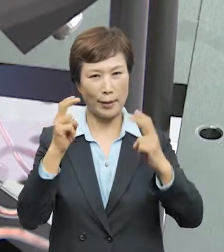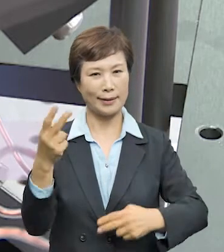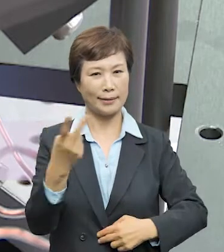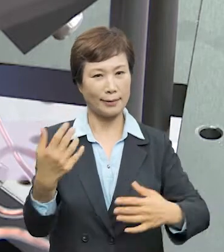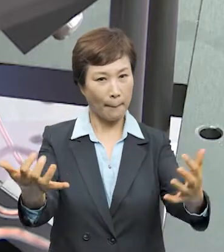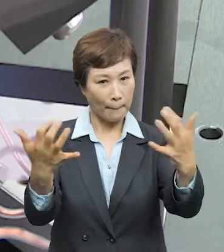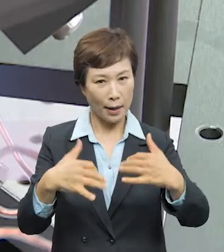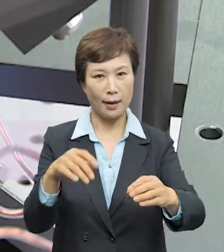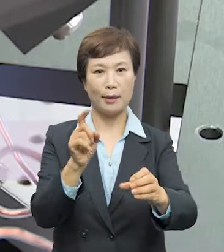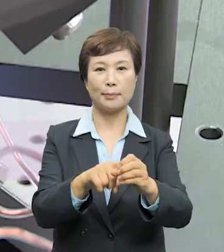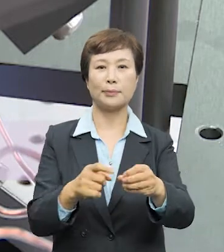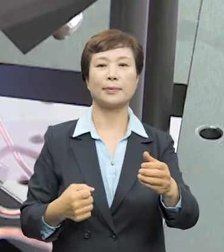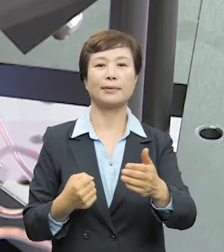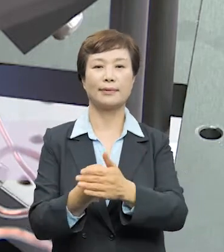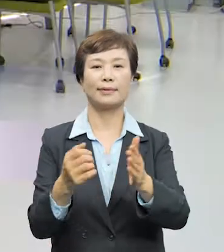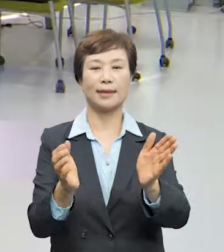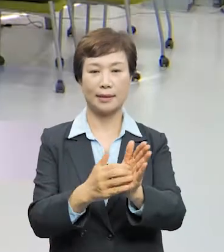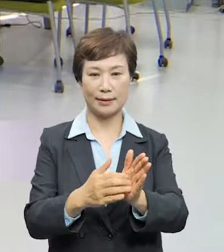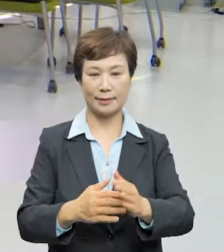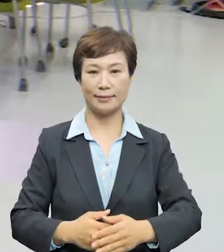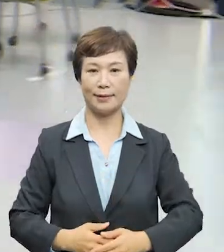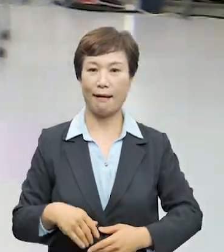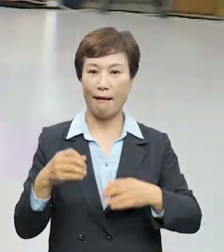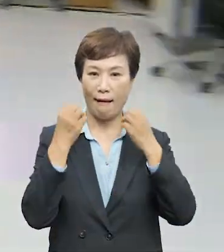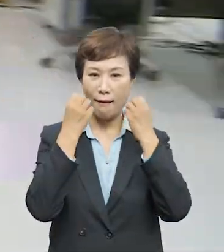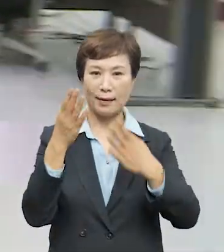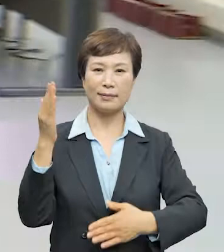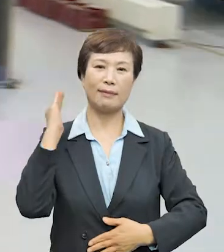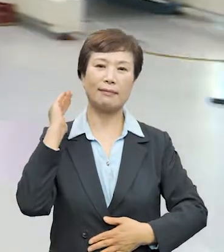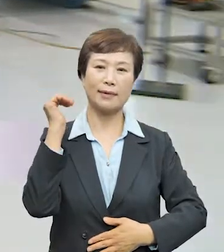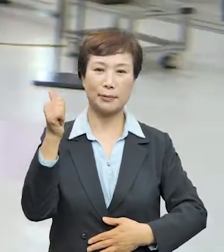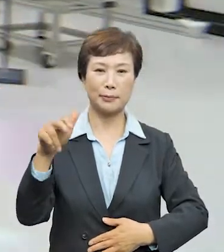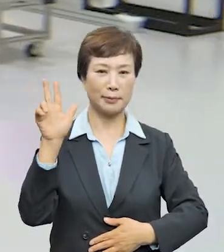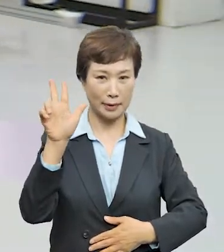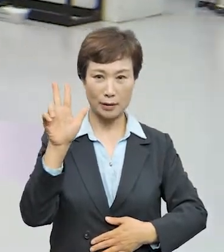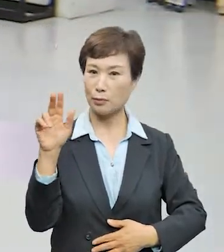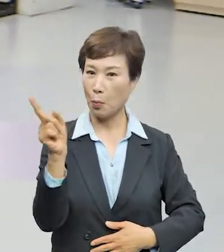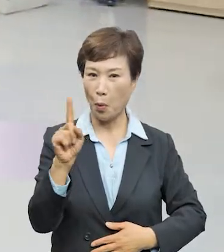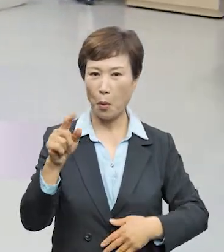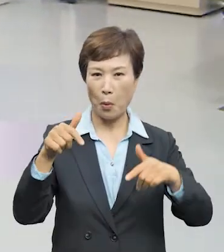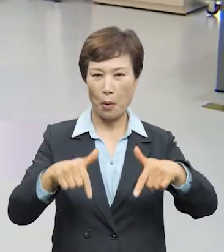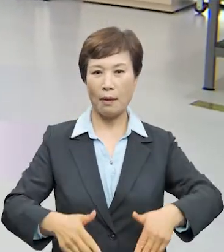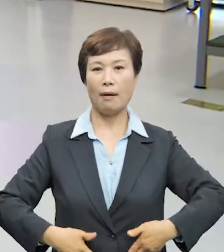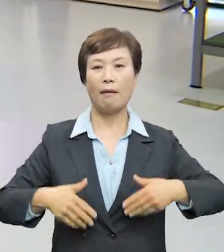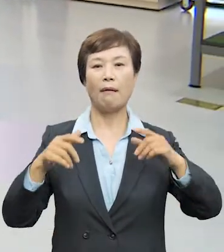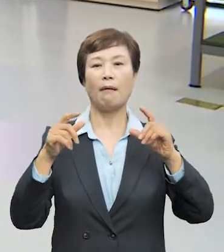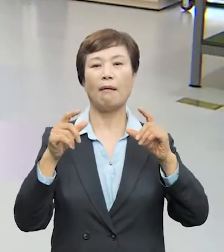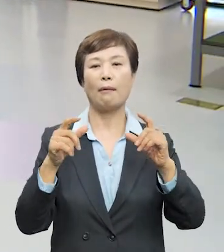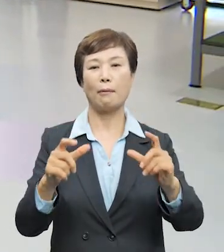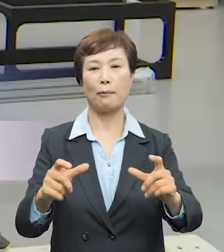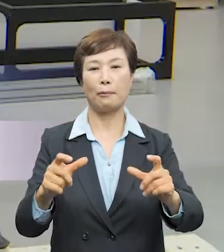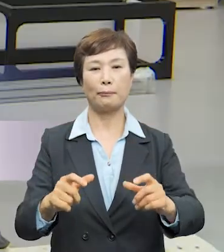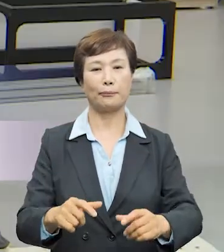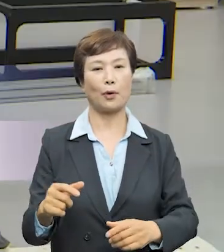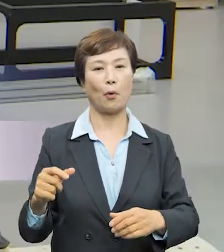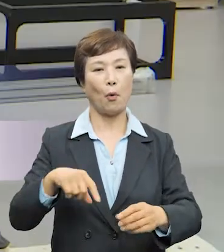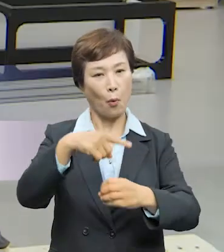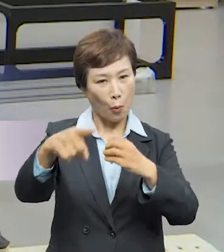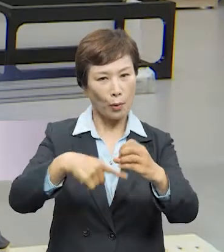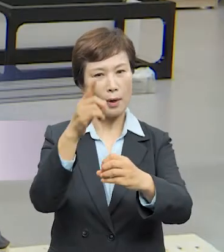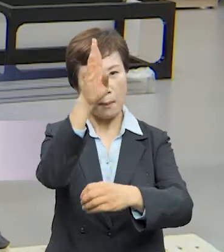기업 2천 개 달성을 목표로 설정했으며 이를 위해 20대 대통령 당선인 지역 공약 사업인